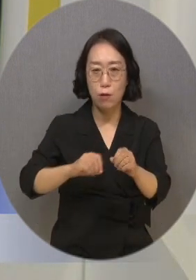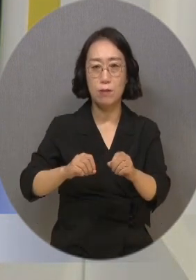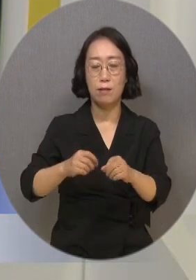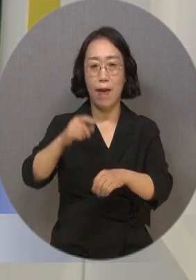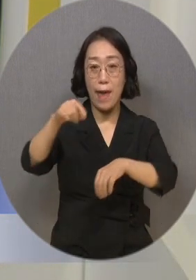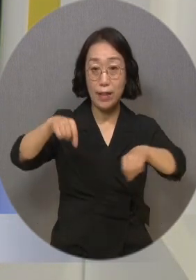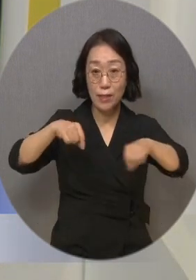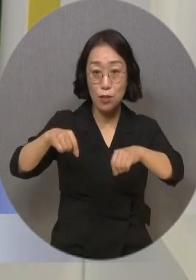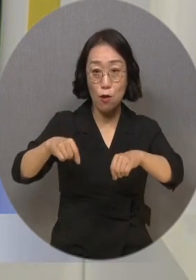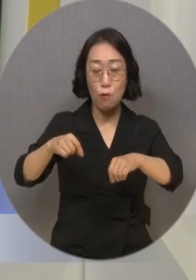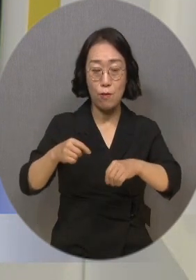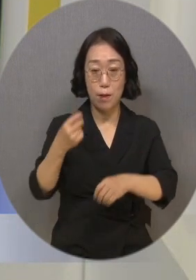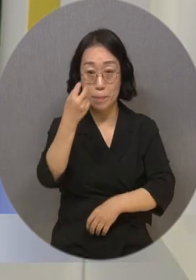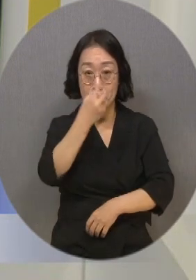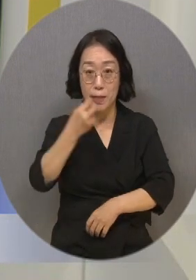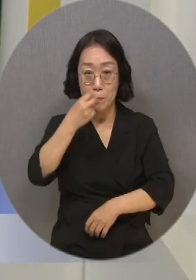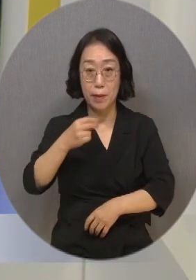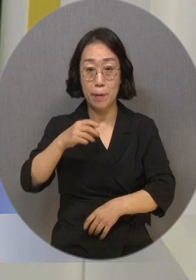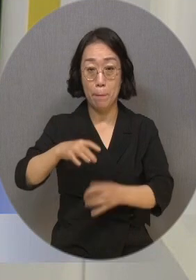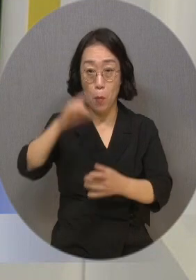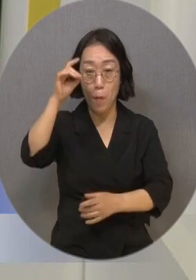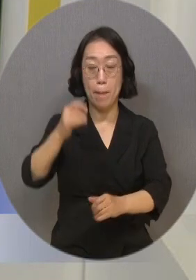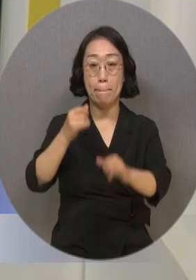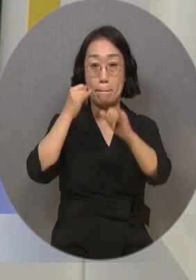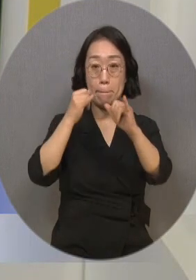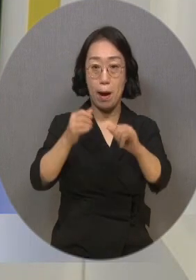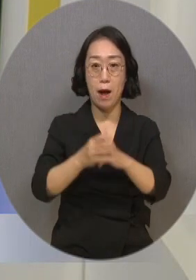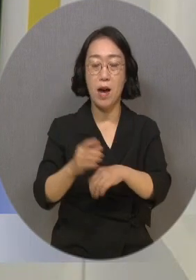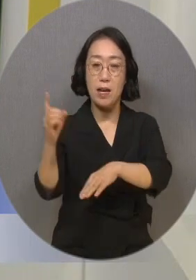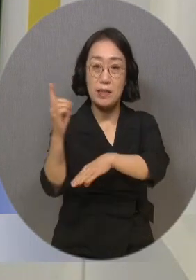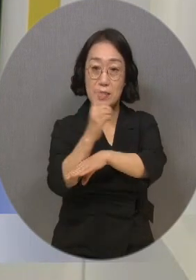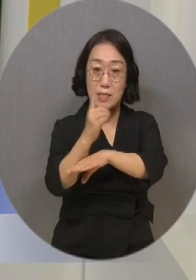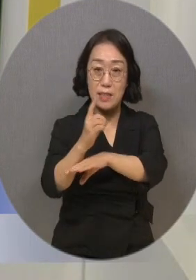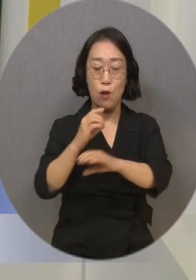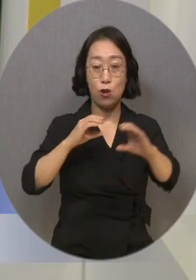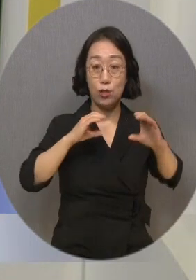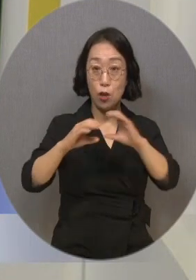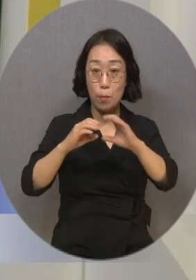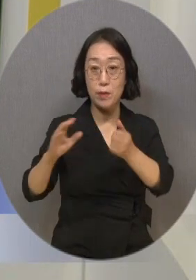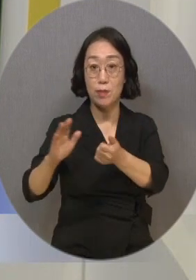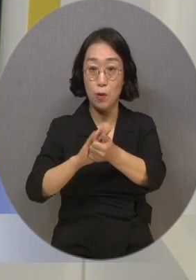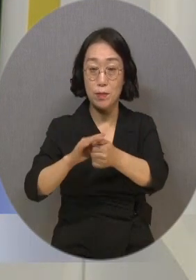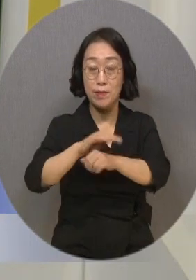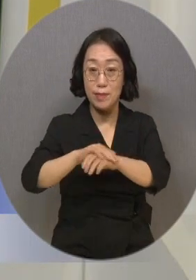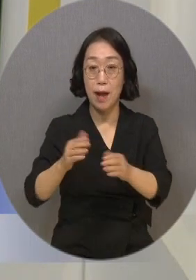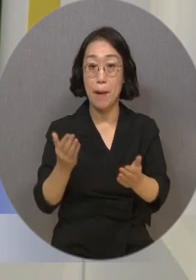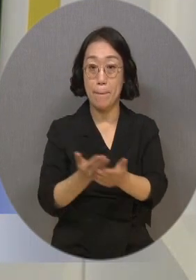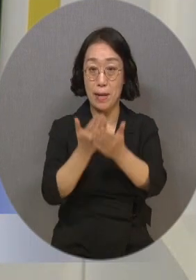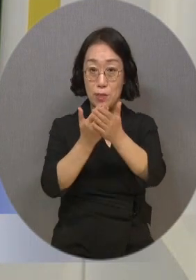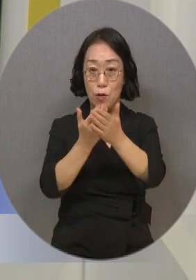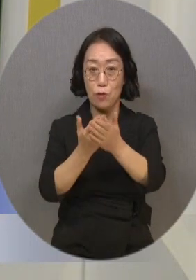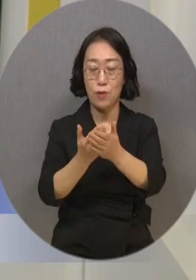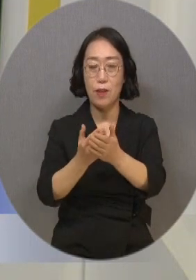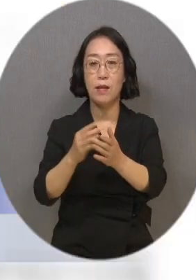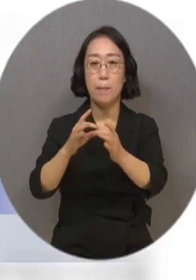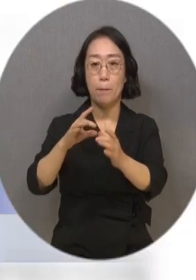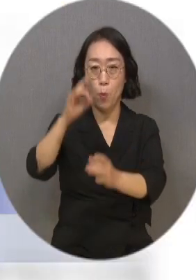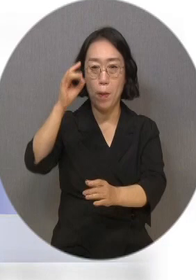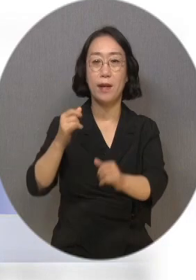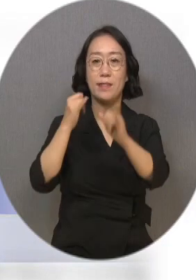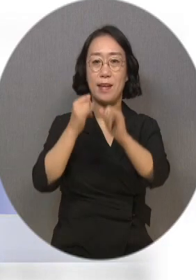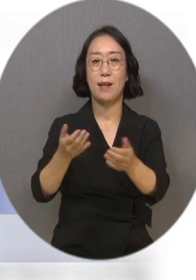사례 경진대회에서이 디지털 기반 소통 강화 및 서비스 개선 사례로 장려상을 수상했다는 소식입니다